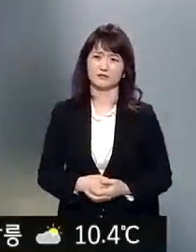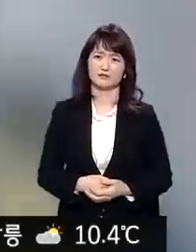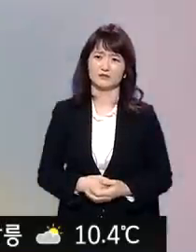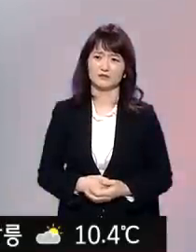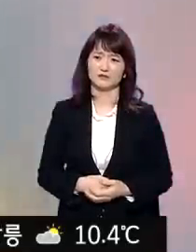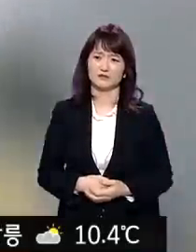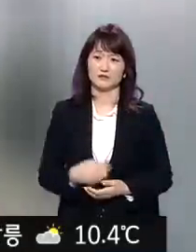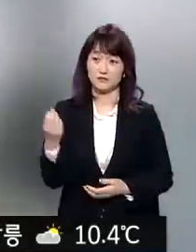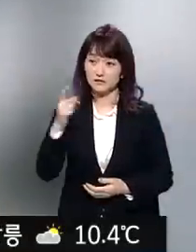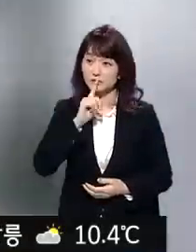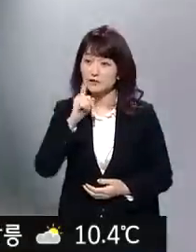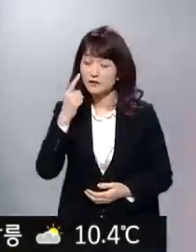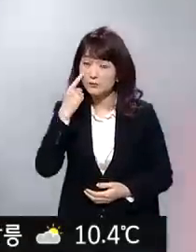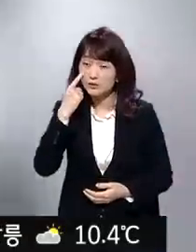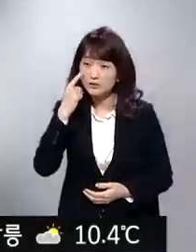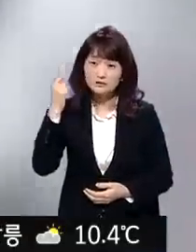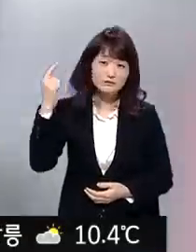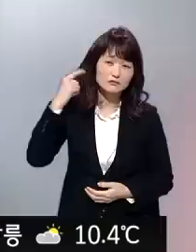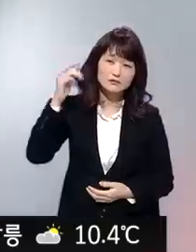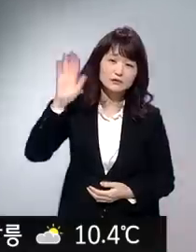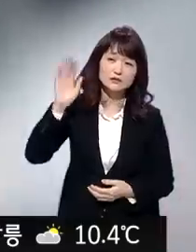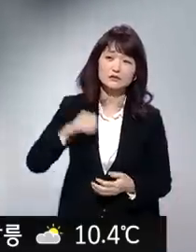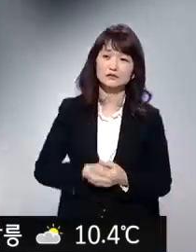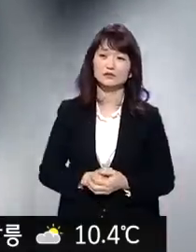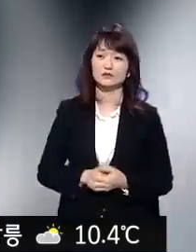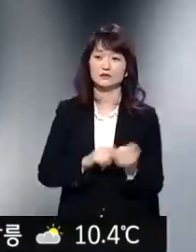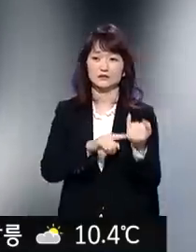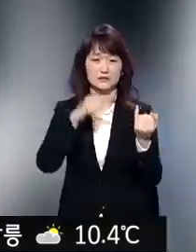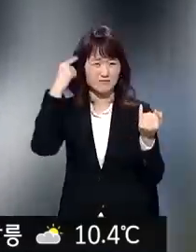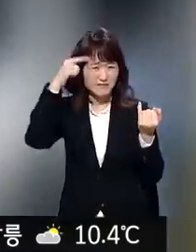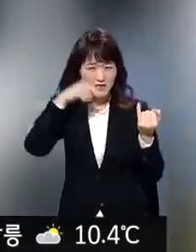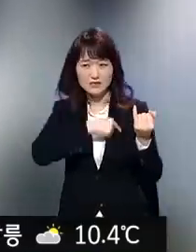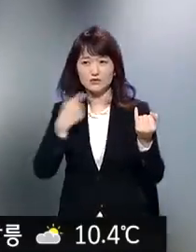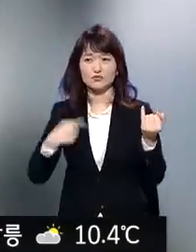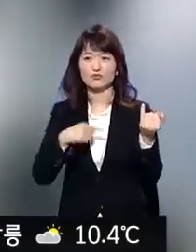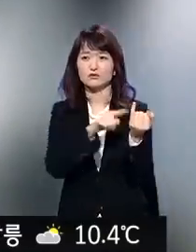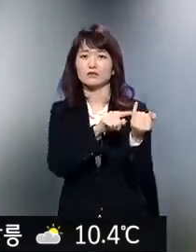Say that again, I dare you. You got some crazy ass Chinese woman with a